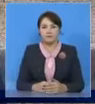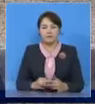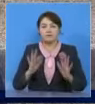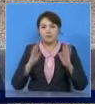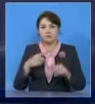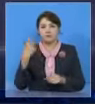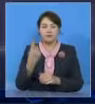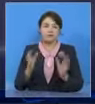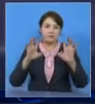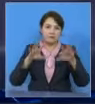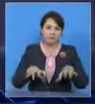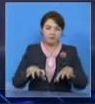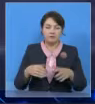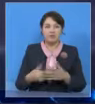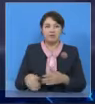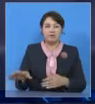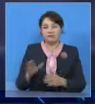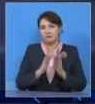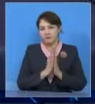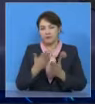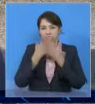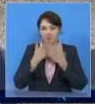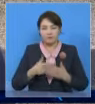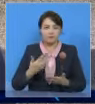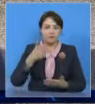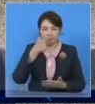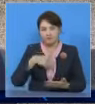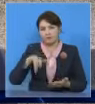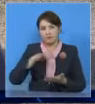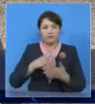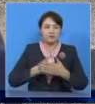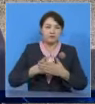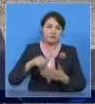первого президента. Просим граждан любить свой город, принимать активное участие